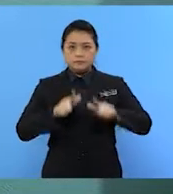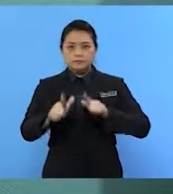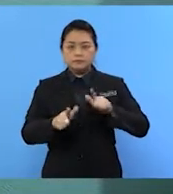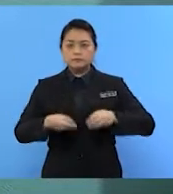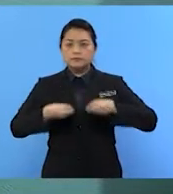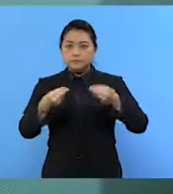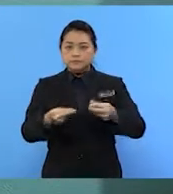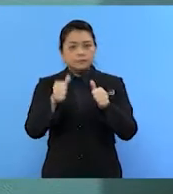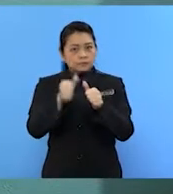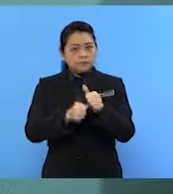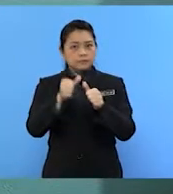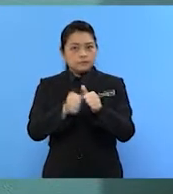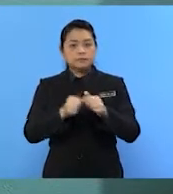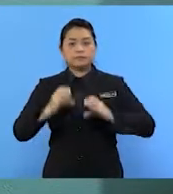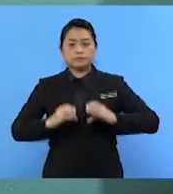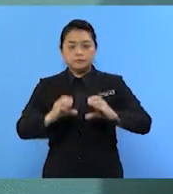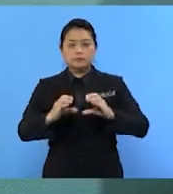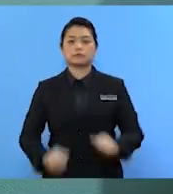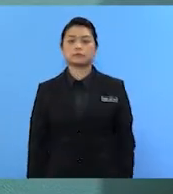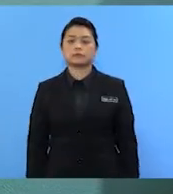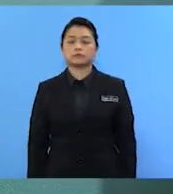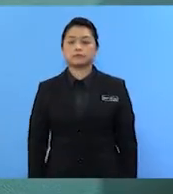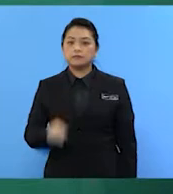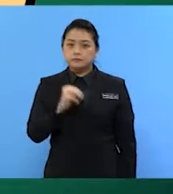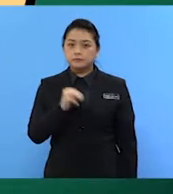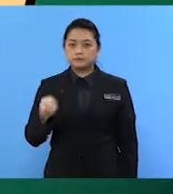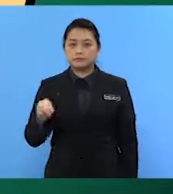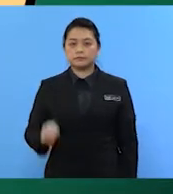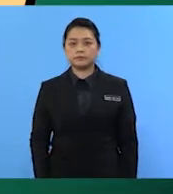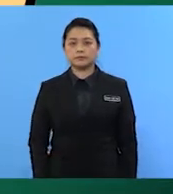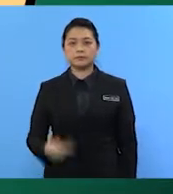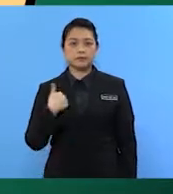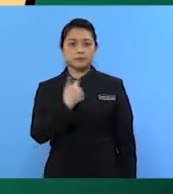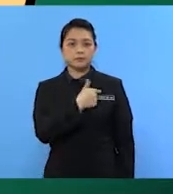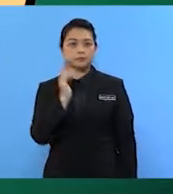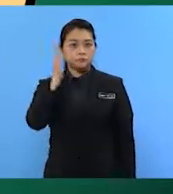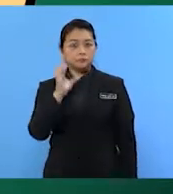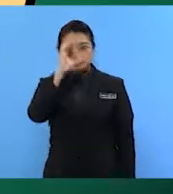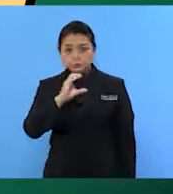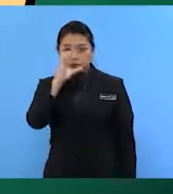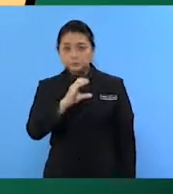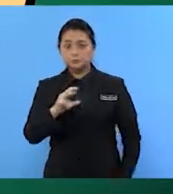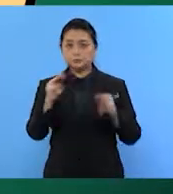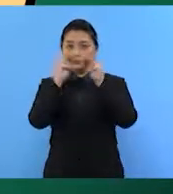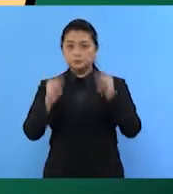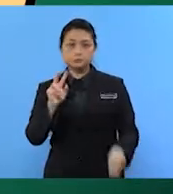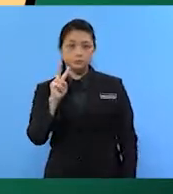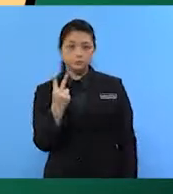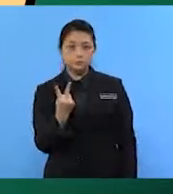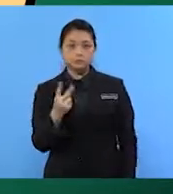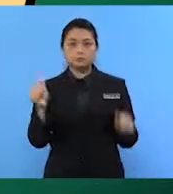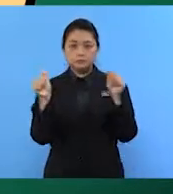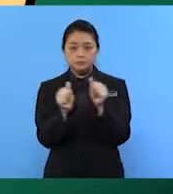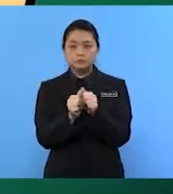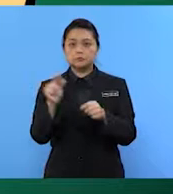langkah-langkah bagi setiap kaedah. Murid-murid, kita akan mencari matriks songsang